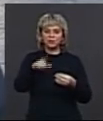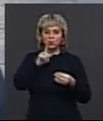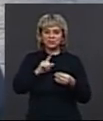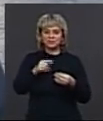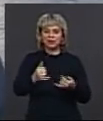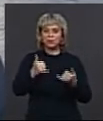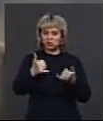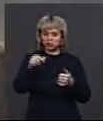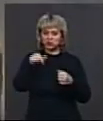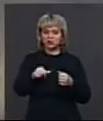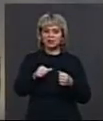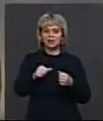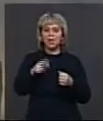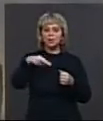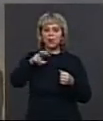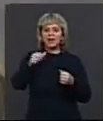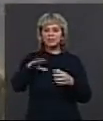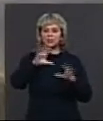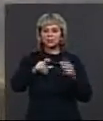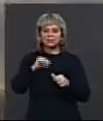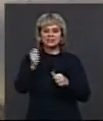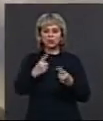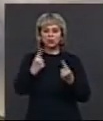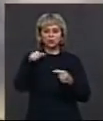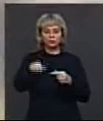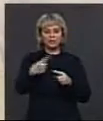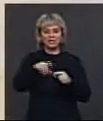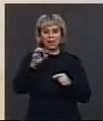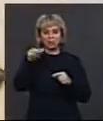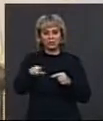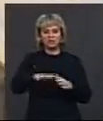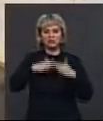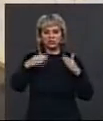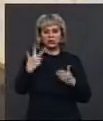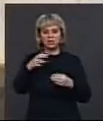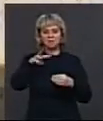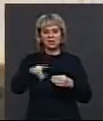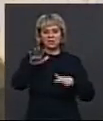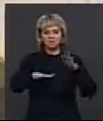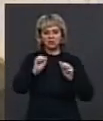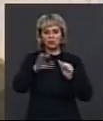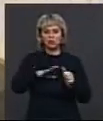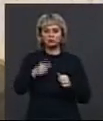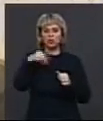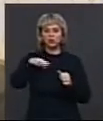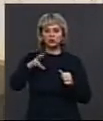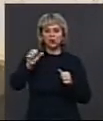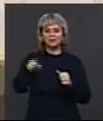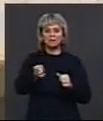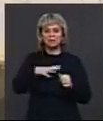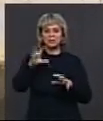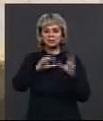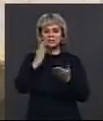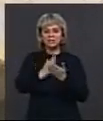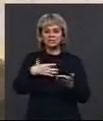вкусовые предпочтения. Полярные медведи – самые крупные сухопутные хищники. Вырастают до 3 метров, а вес может превышать тонну. Кстати, у белых